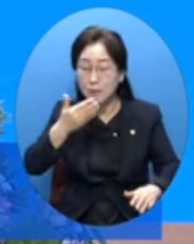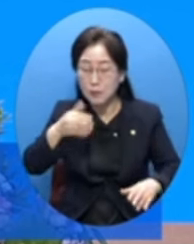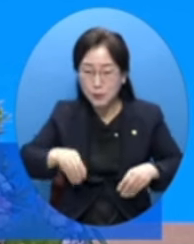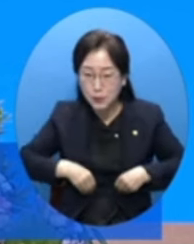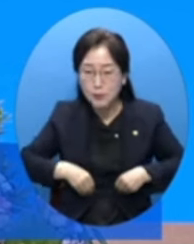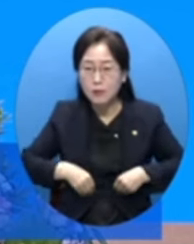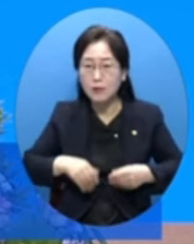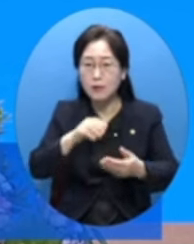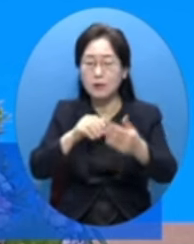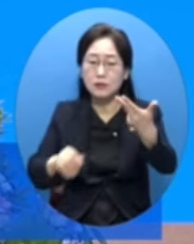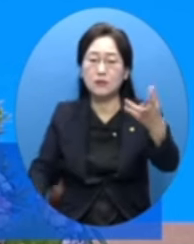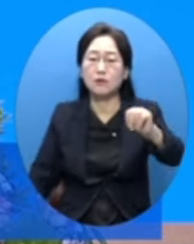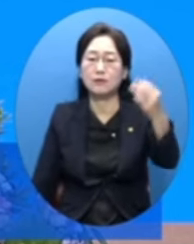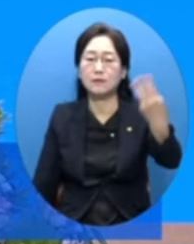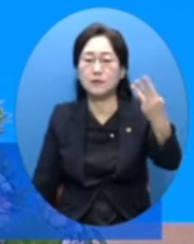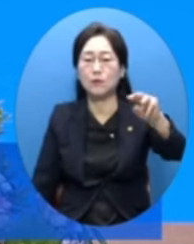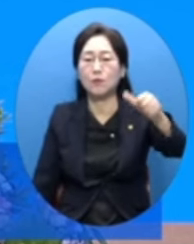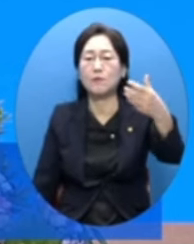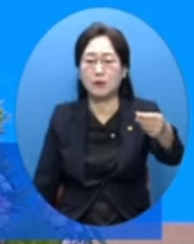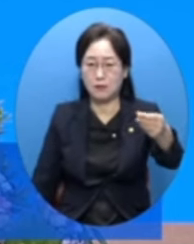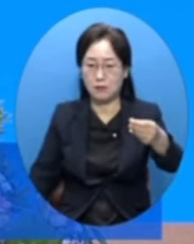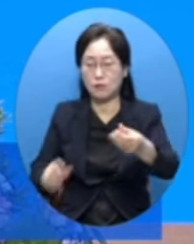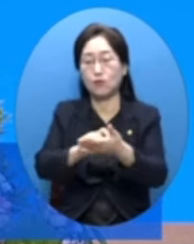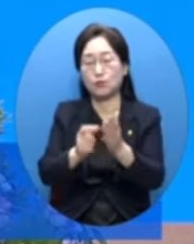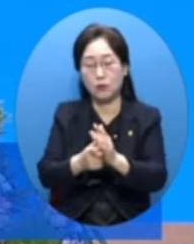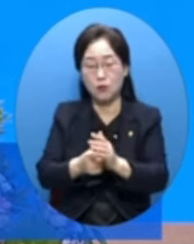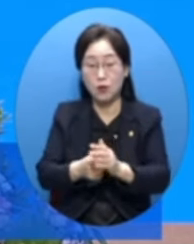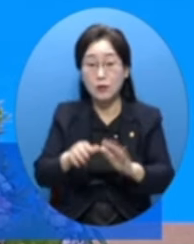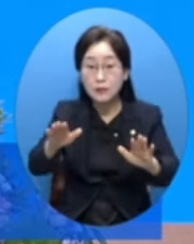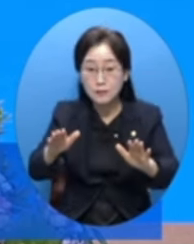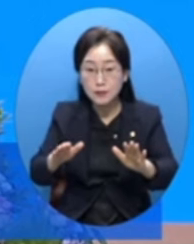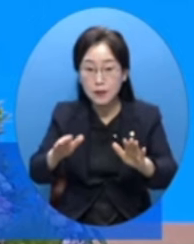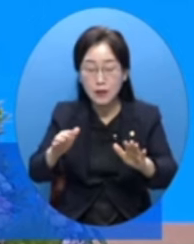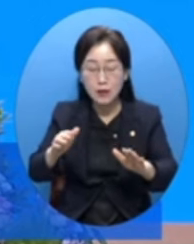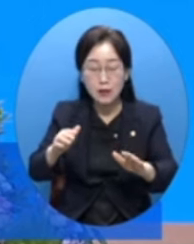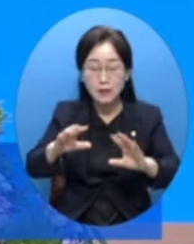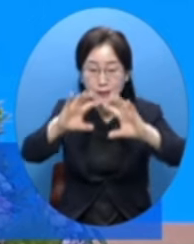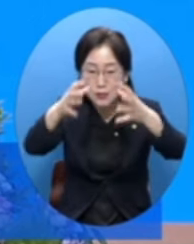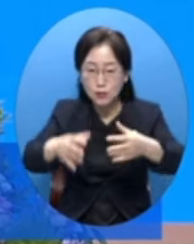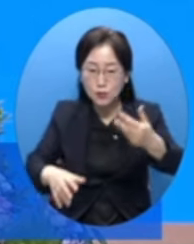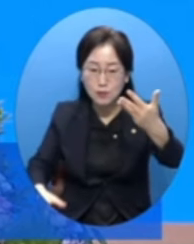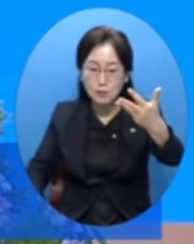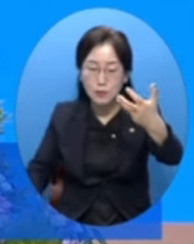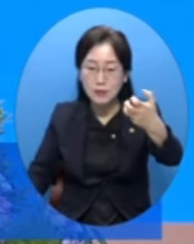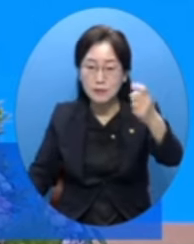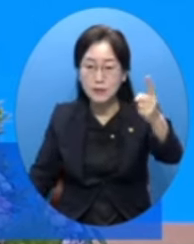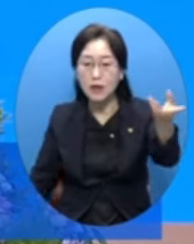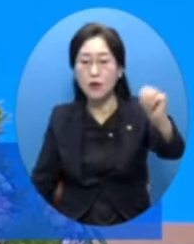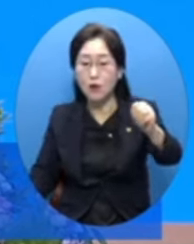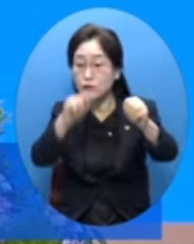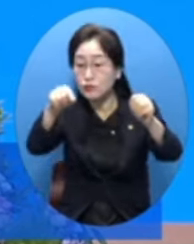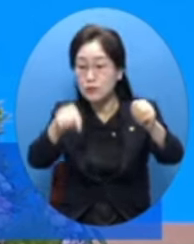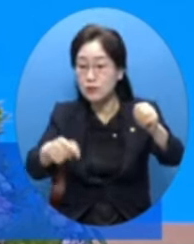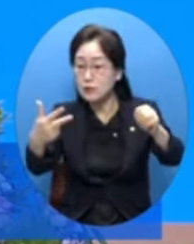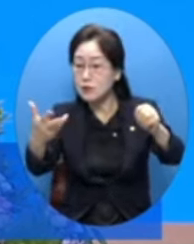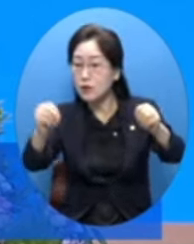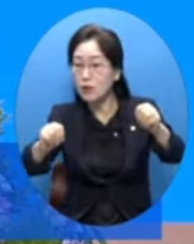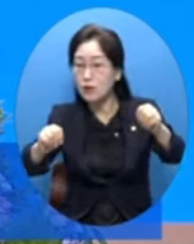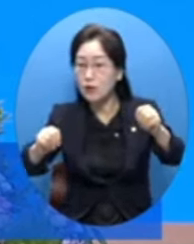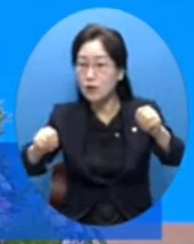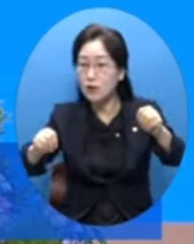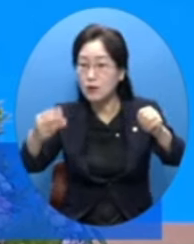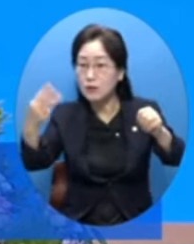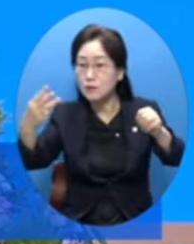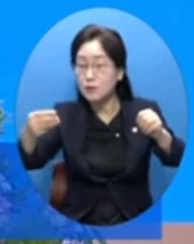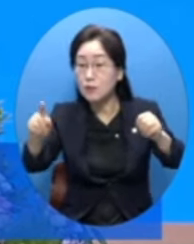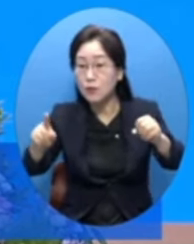된다고 봅니다. 그러니까 81억 중에 7억 3,500만은 약 9%입니다. 100명